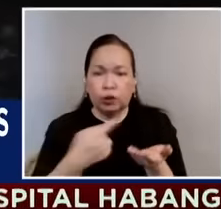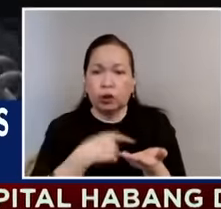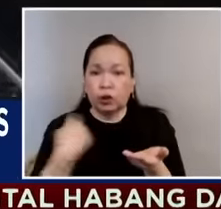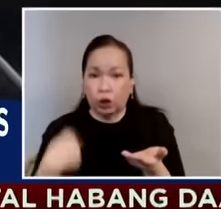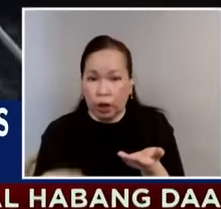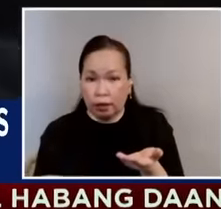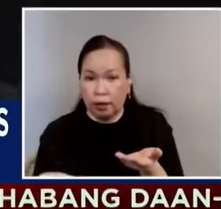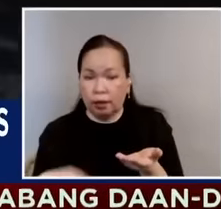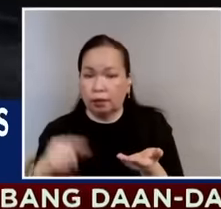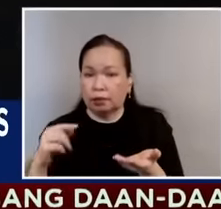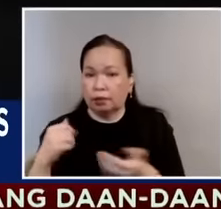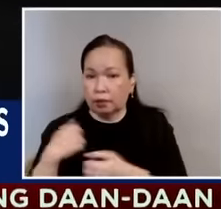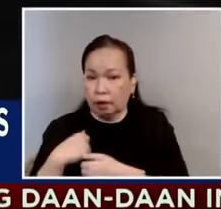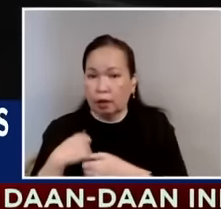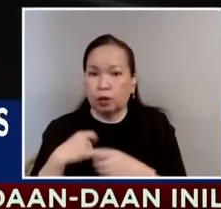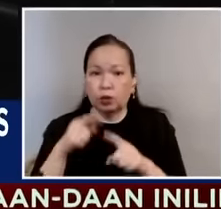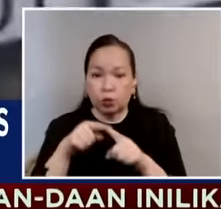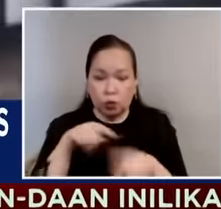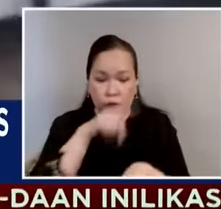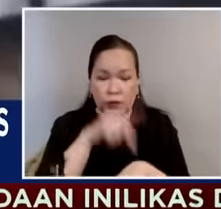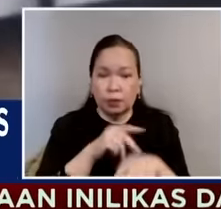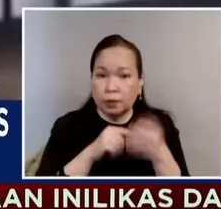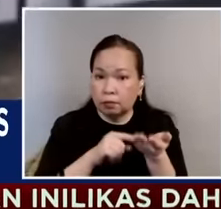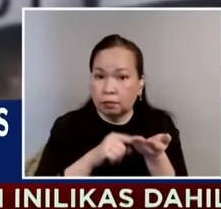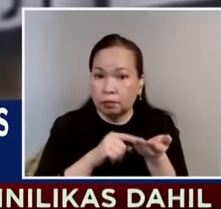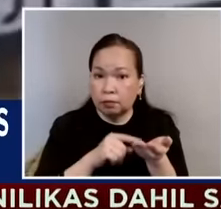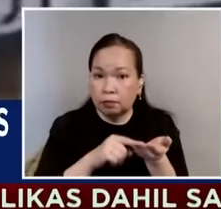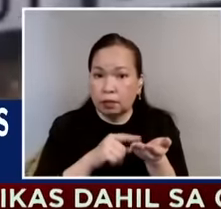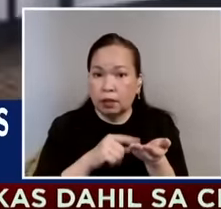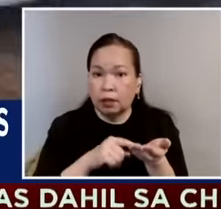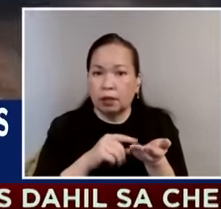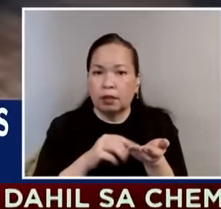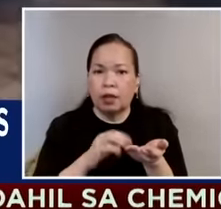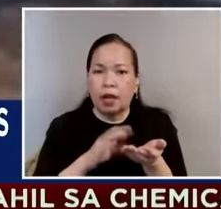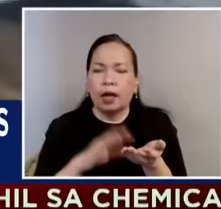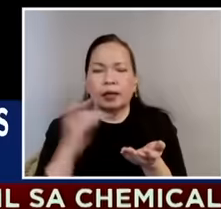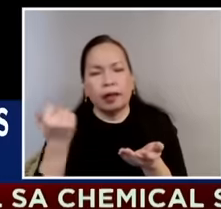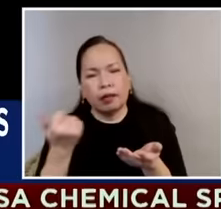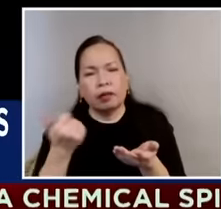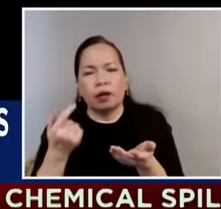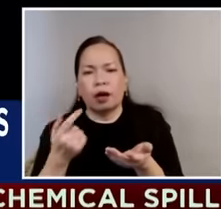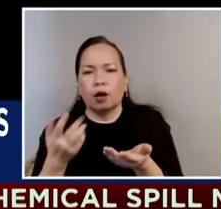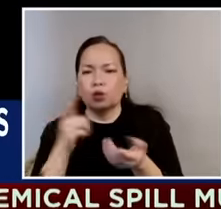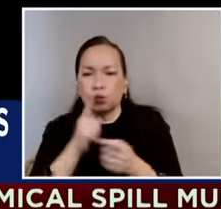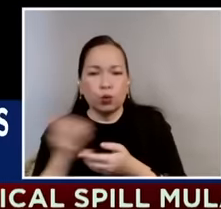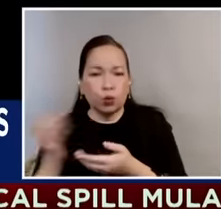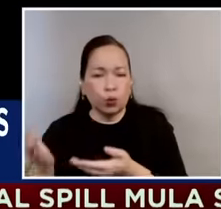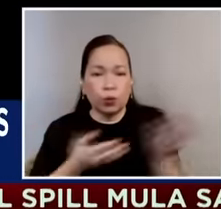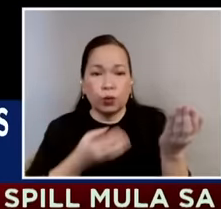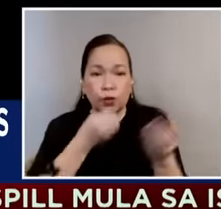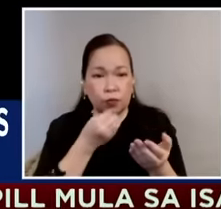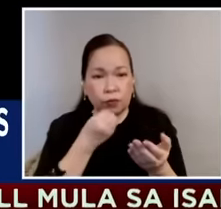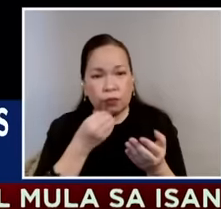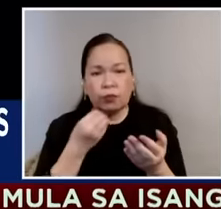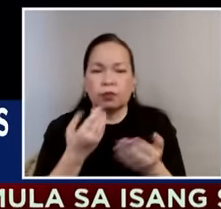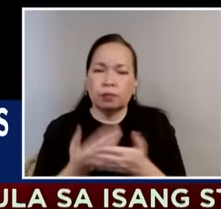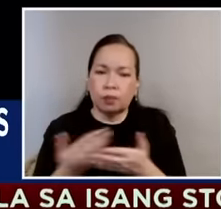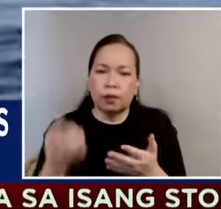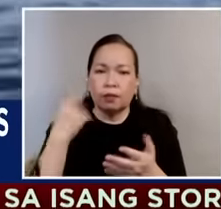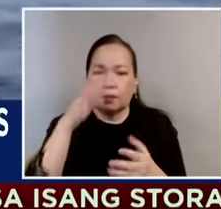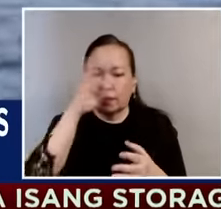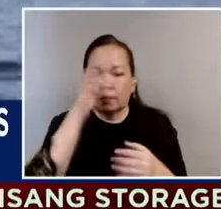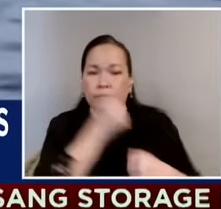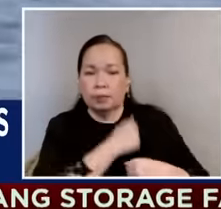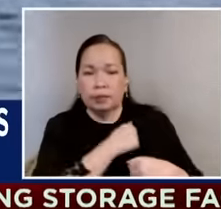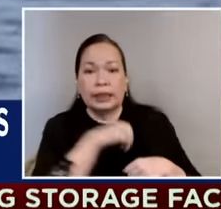Militia sa barko ng Philippine Coast Guard at sibilyang resupply ship na magdadala ng supply para sa mga sundalong Pilipino sa